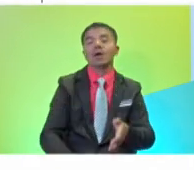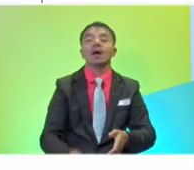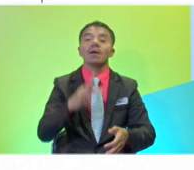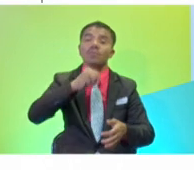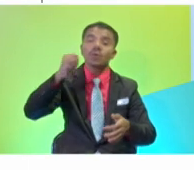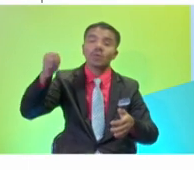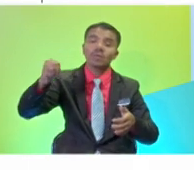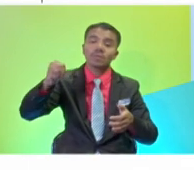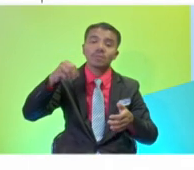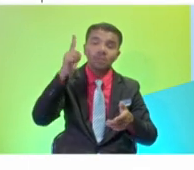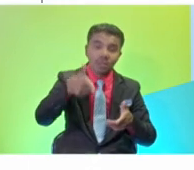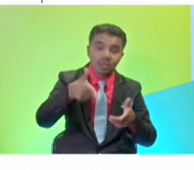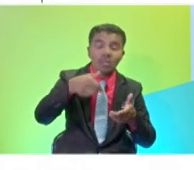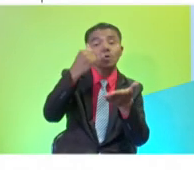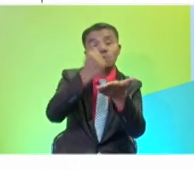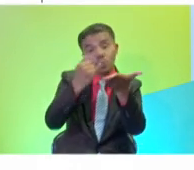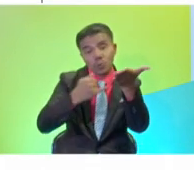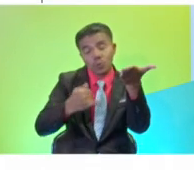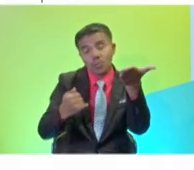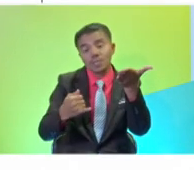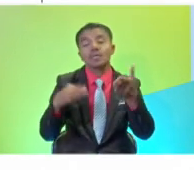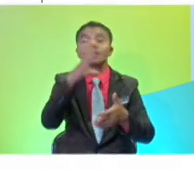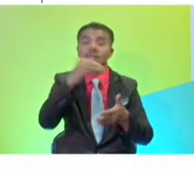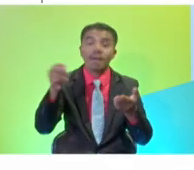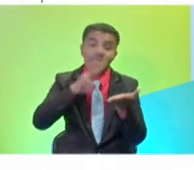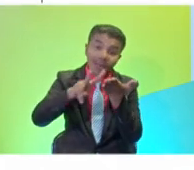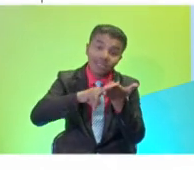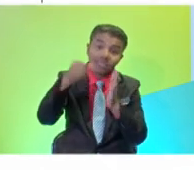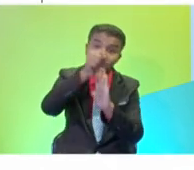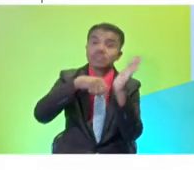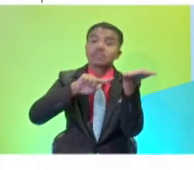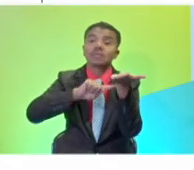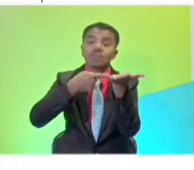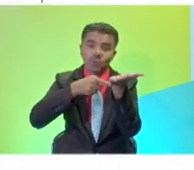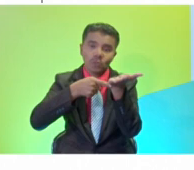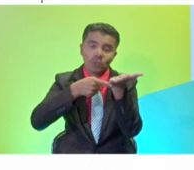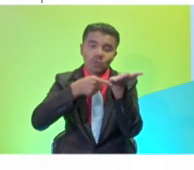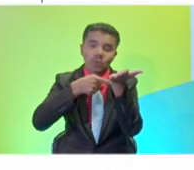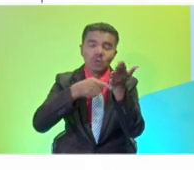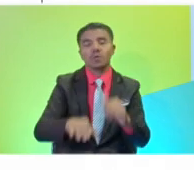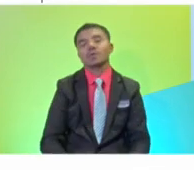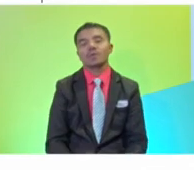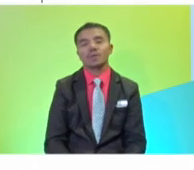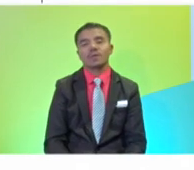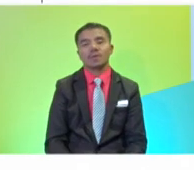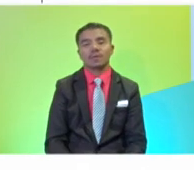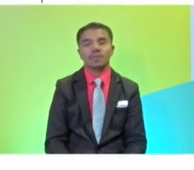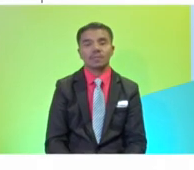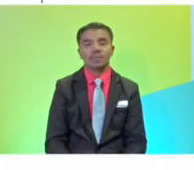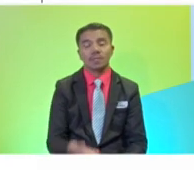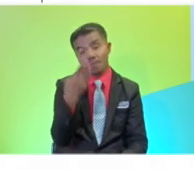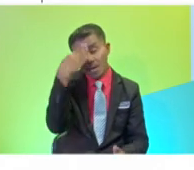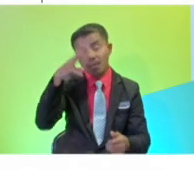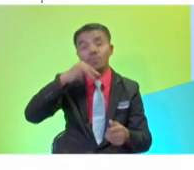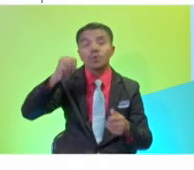perkataan yang dipelajari dan membacanya semula Aiman ah dia tunjuk tu Aiman dia dah lukis kita pergi di Pahan ya k lukis balik